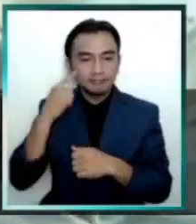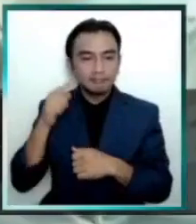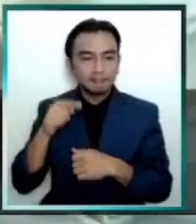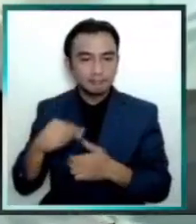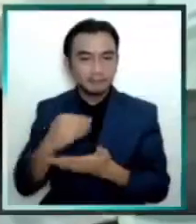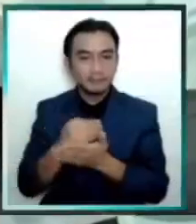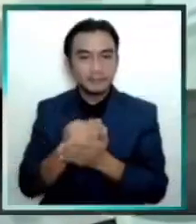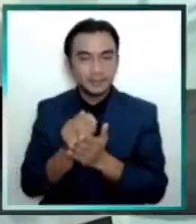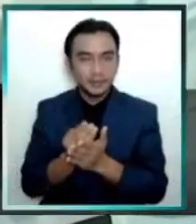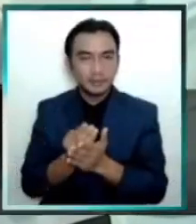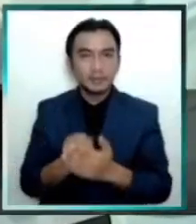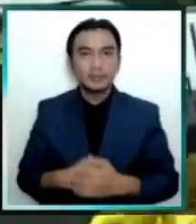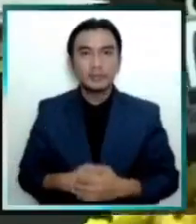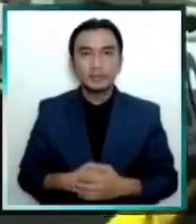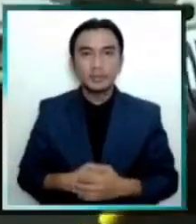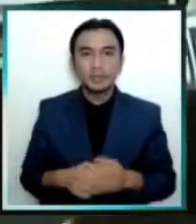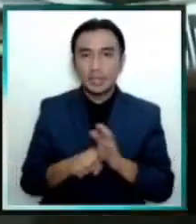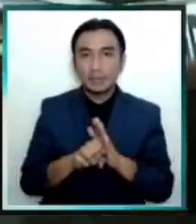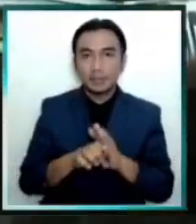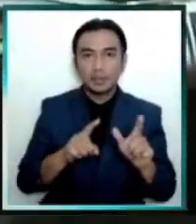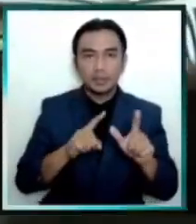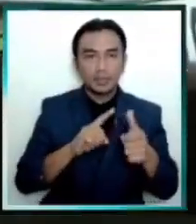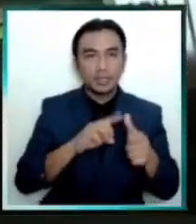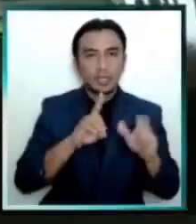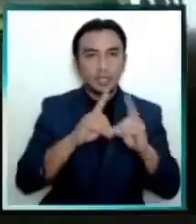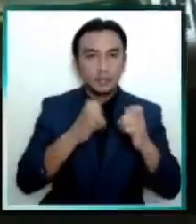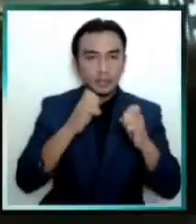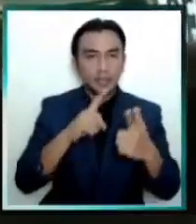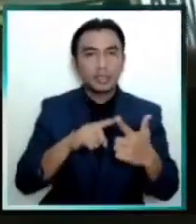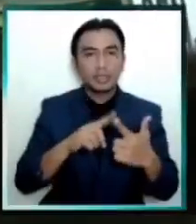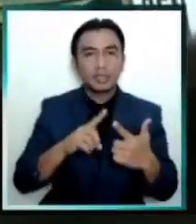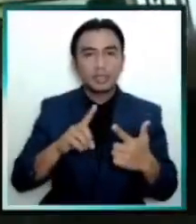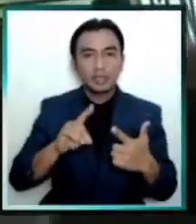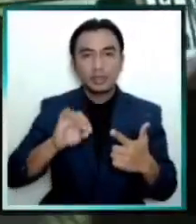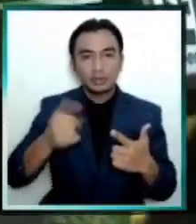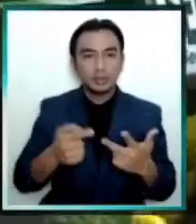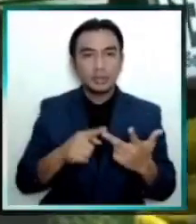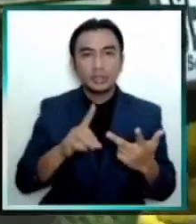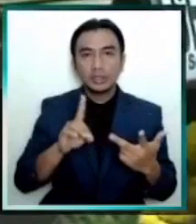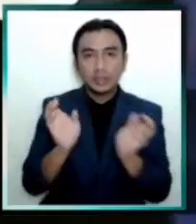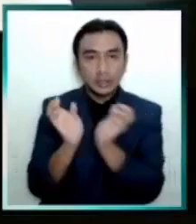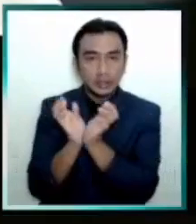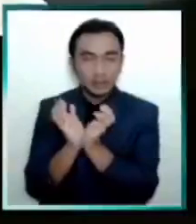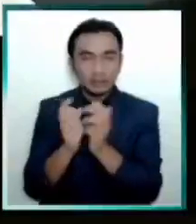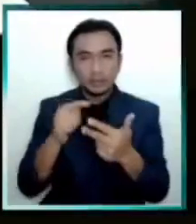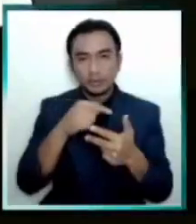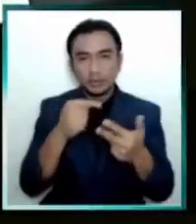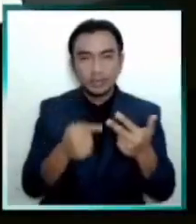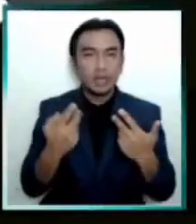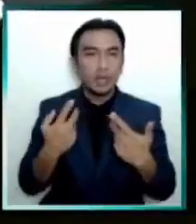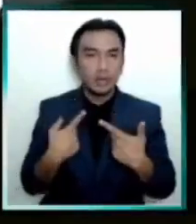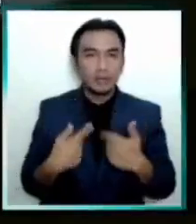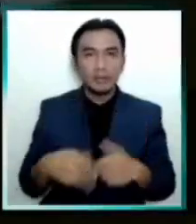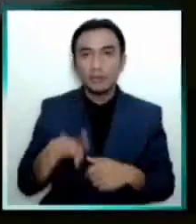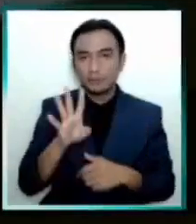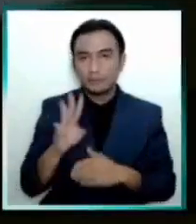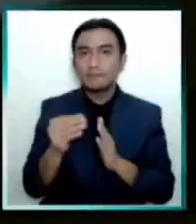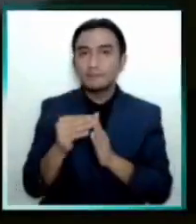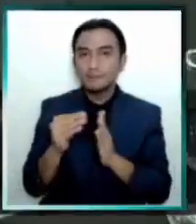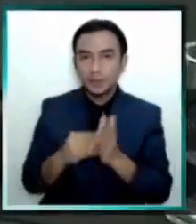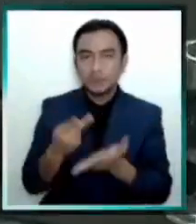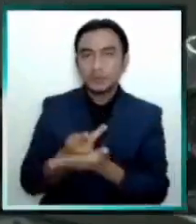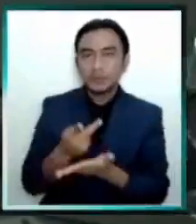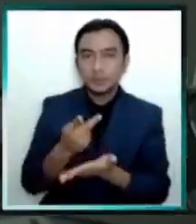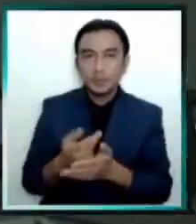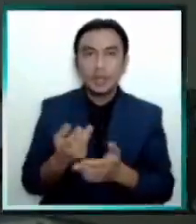ahensya, gaya ng DepEd, DFA, DOJ at DSWD na nagkakahalaga ng 4 na bilyong piso. Inilipat ito